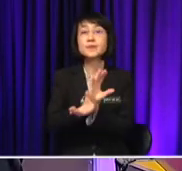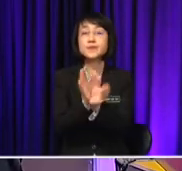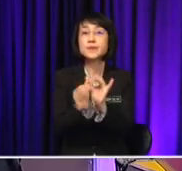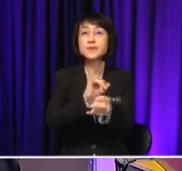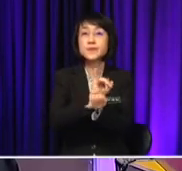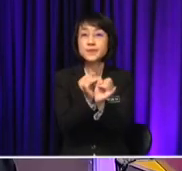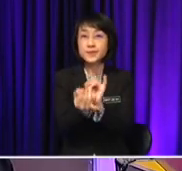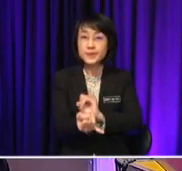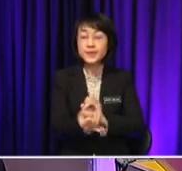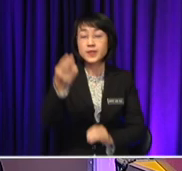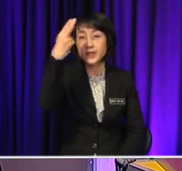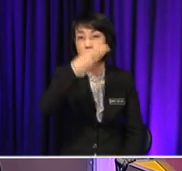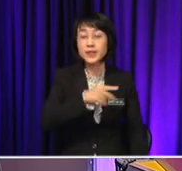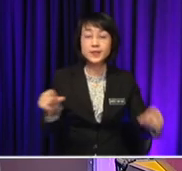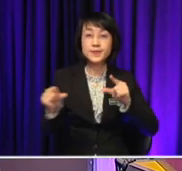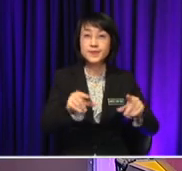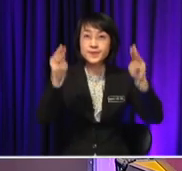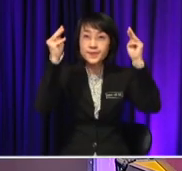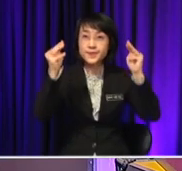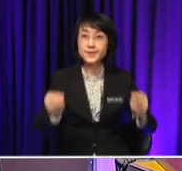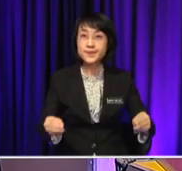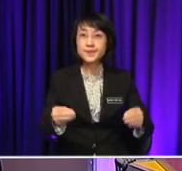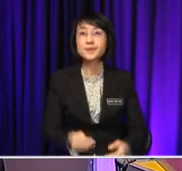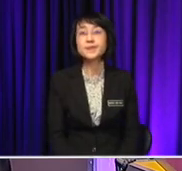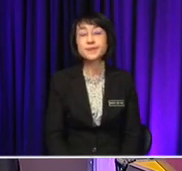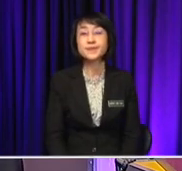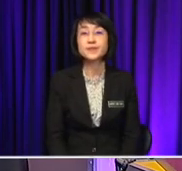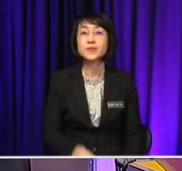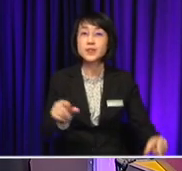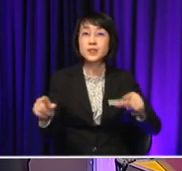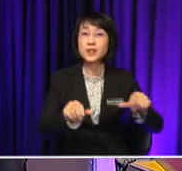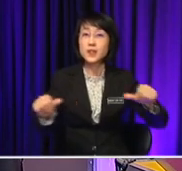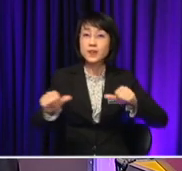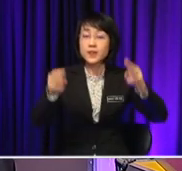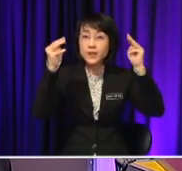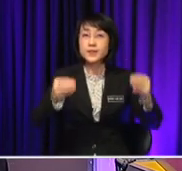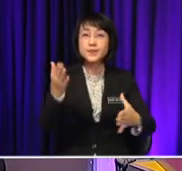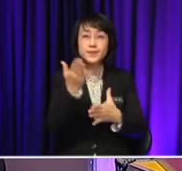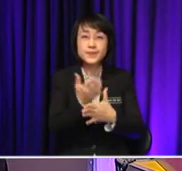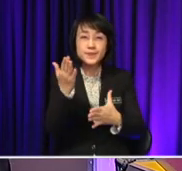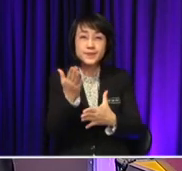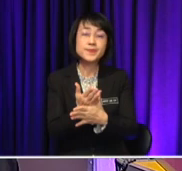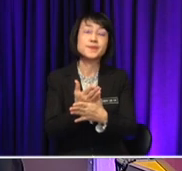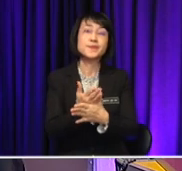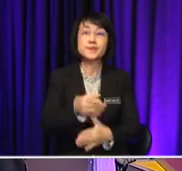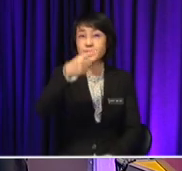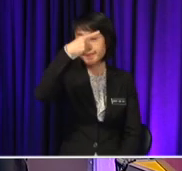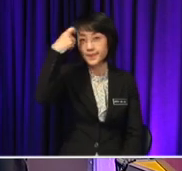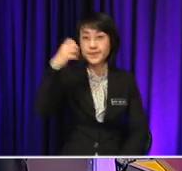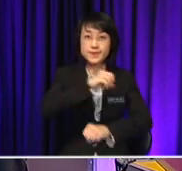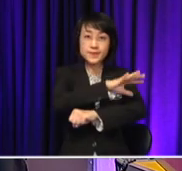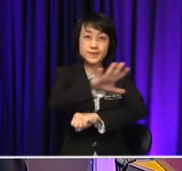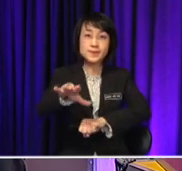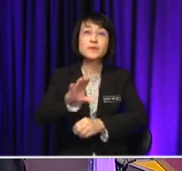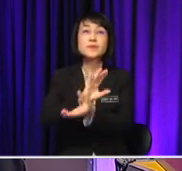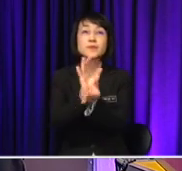bagaimana kayak kita manusia ini kadang terbatas kadang kita melihat alasan Oke sebabkan oleh pengaruh cuaca